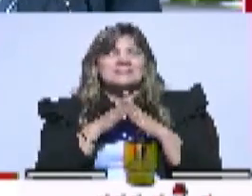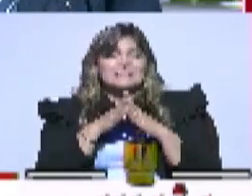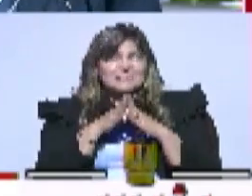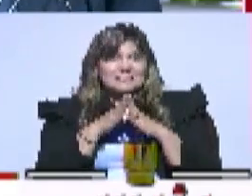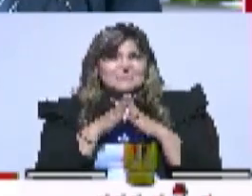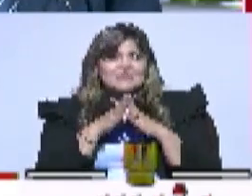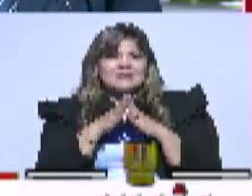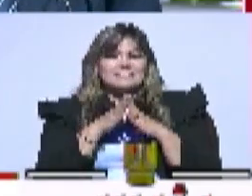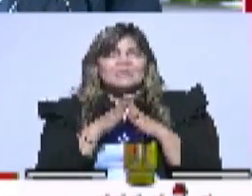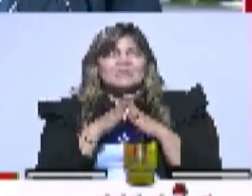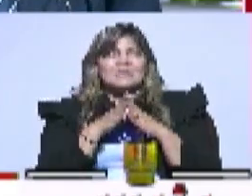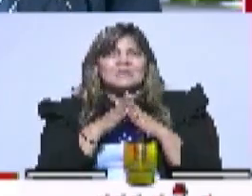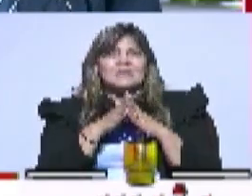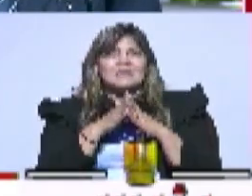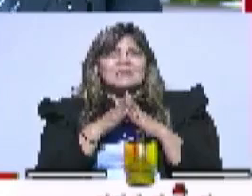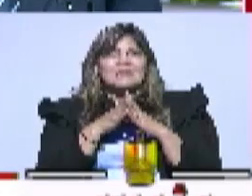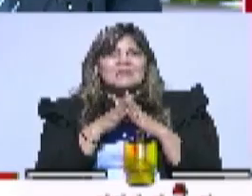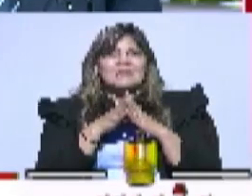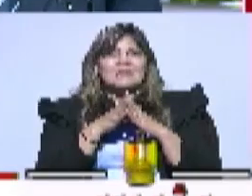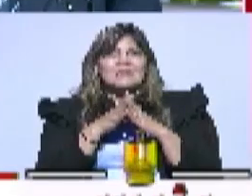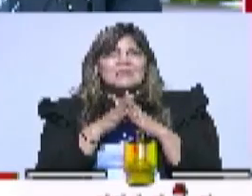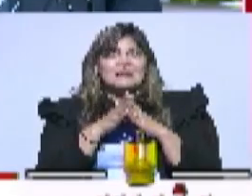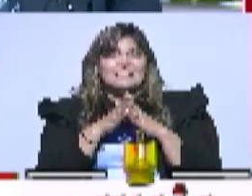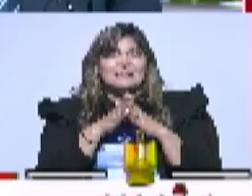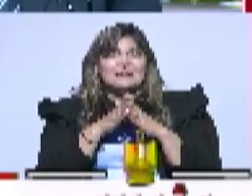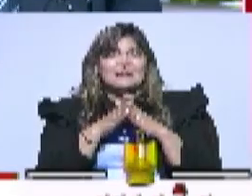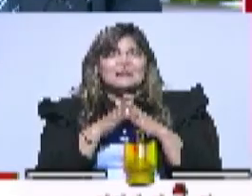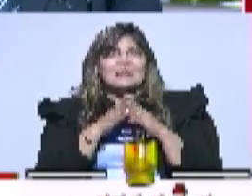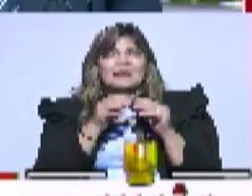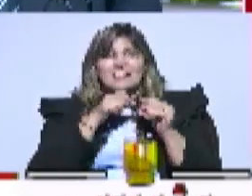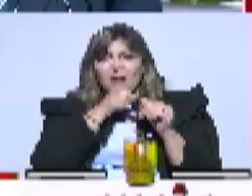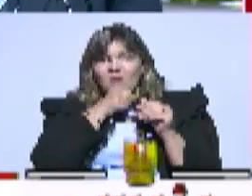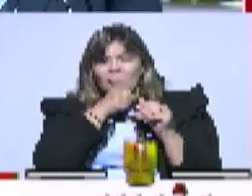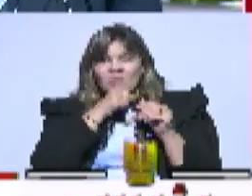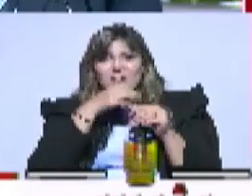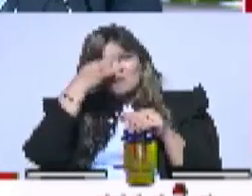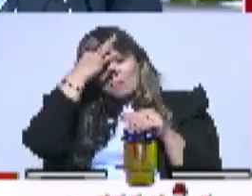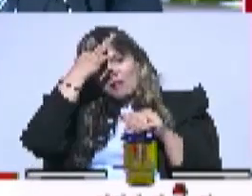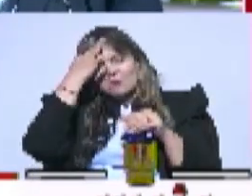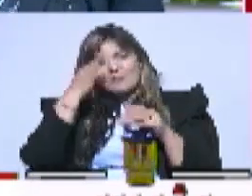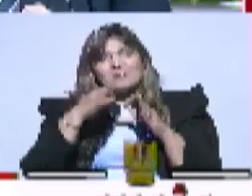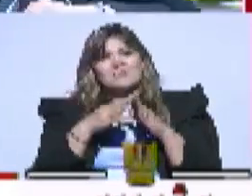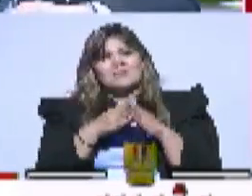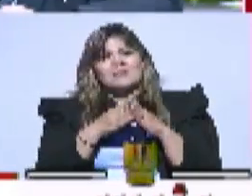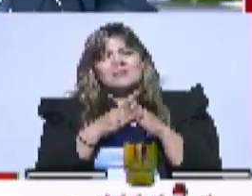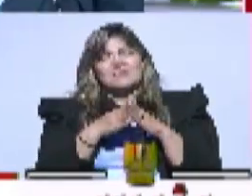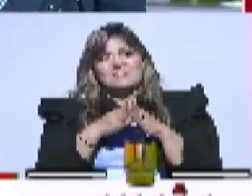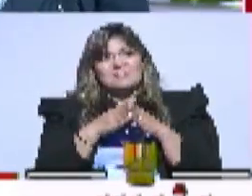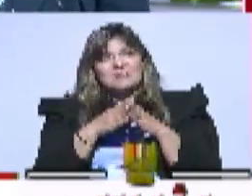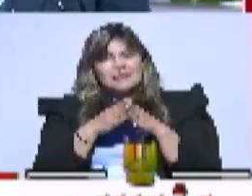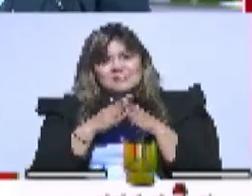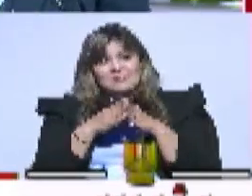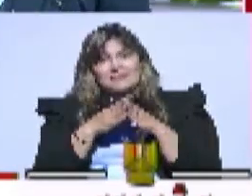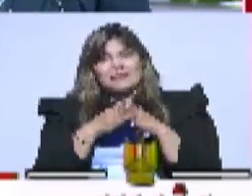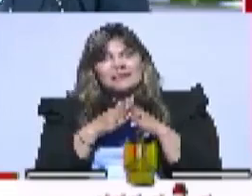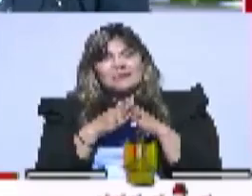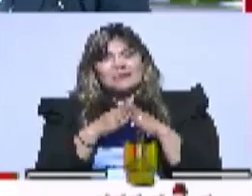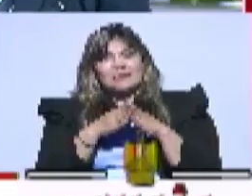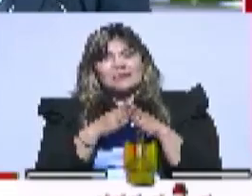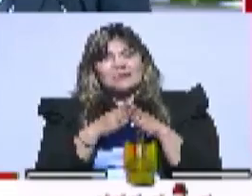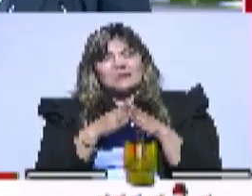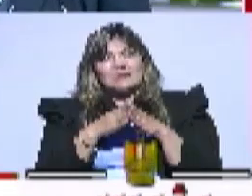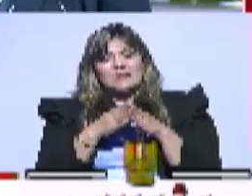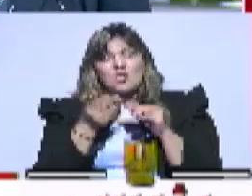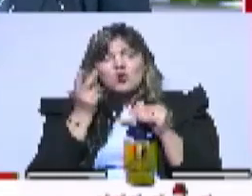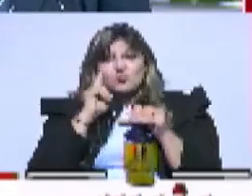كبار سن، شفنا السيدات، شفنا ذوي الهمم، المرضى والعواجيز بالضبط، وحتى ذوي الهمم كانوا موجودين